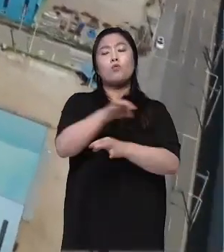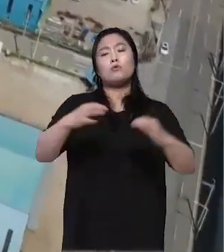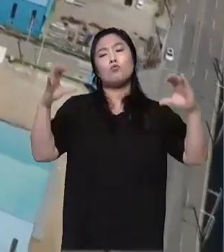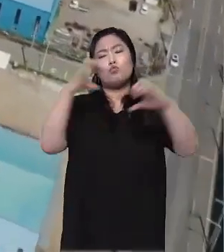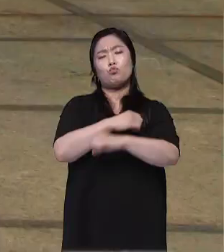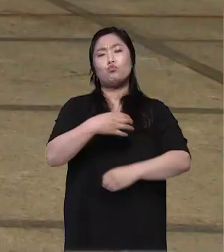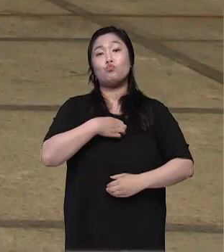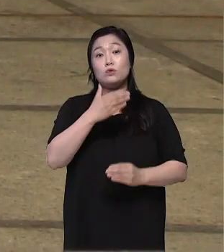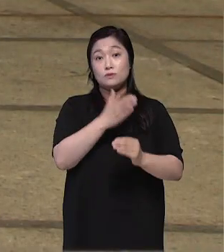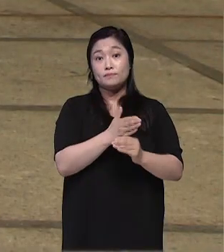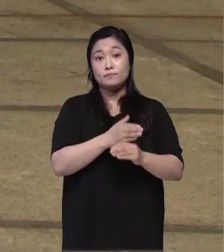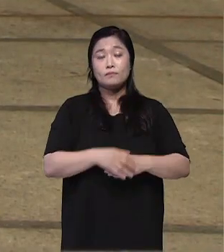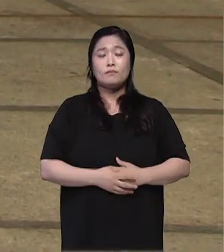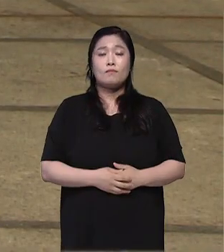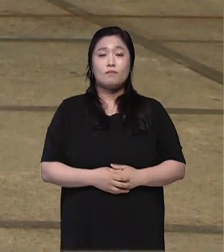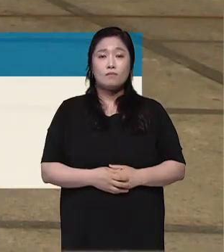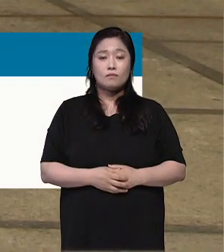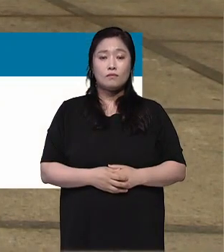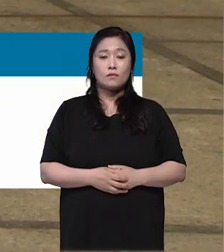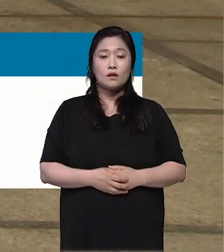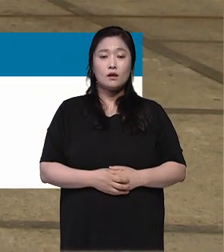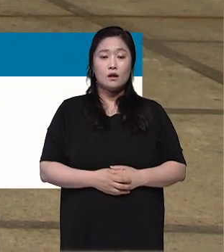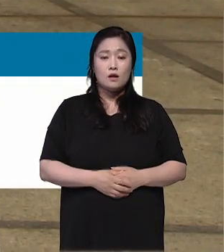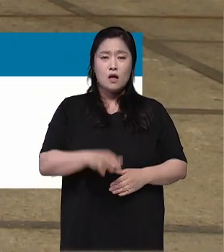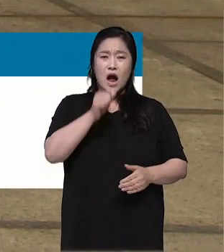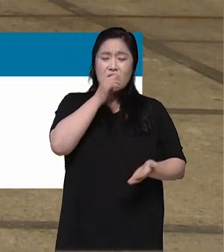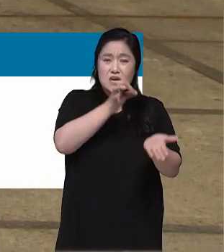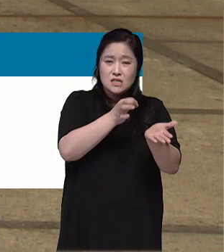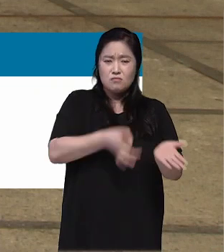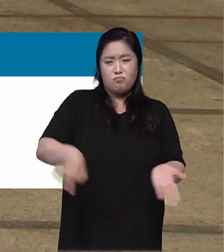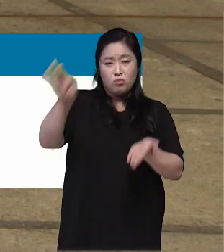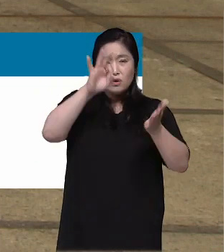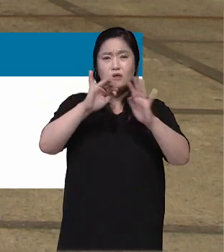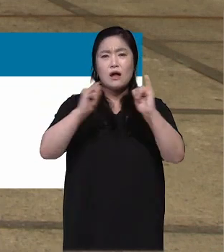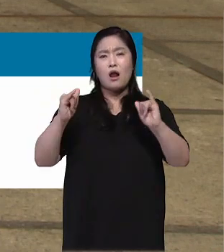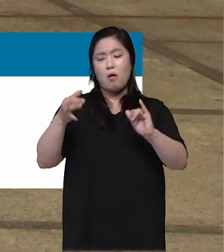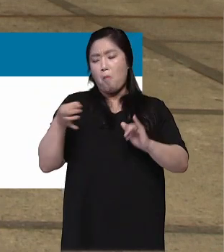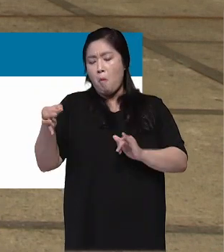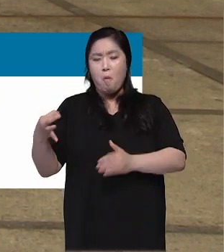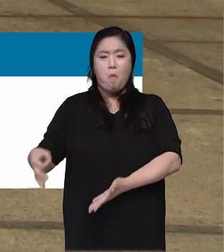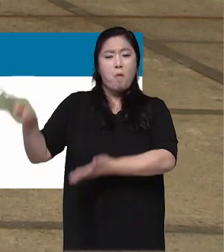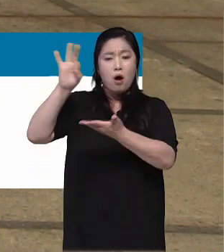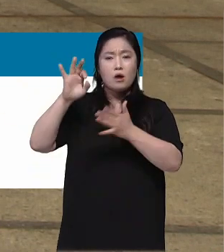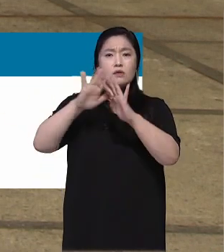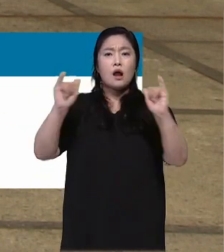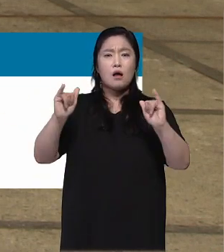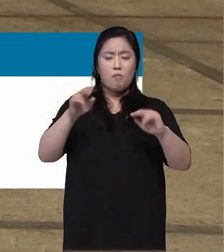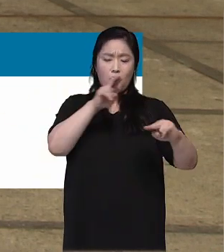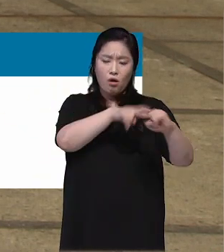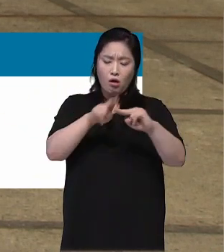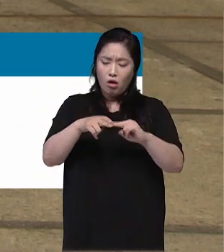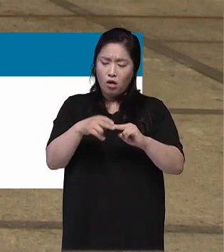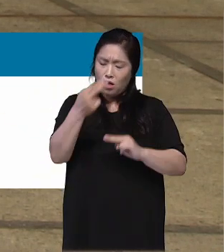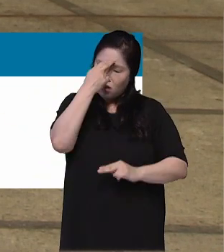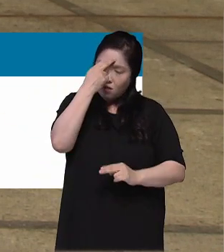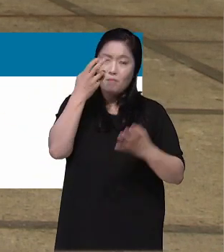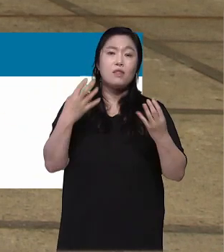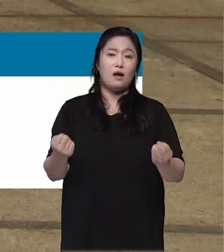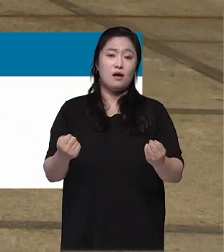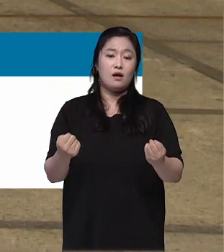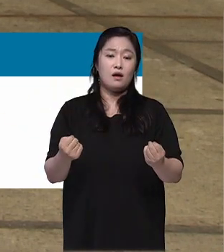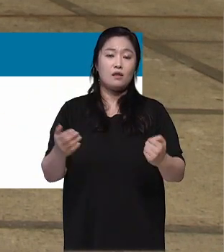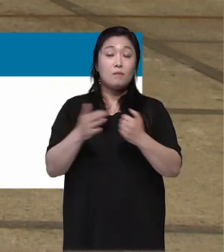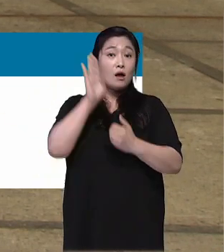있습니다. 강제값 인상, 인건비 상승, 또 앞으로 인력 악재가 더 많습니다.